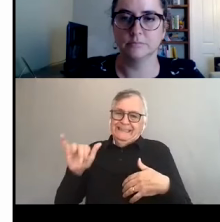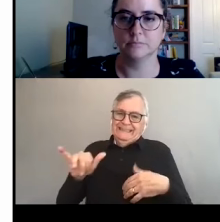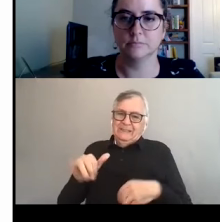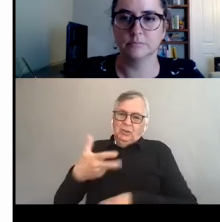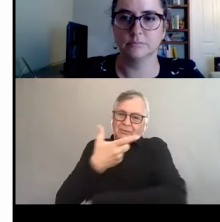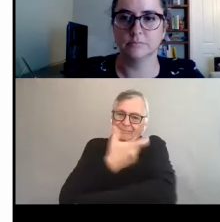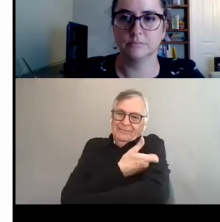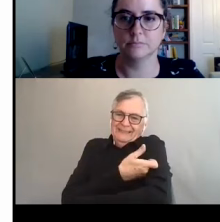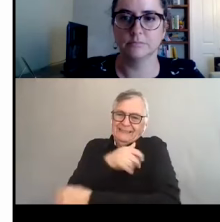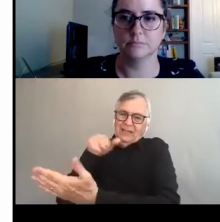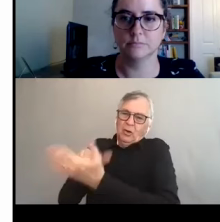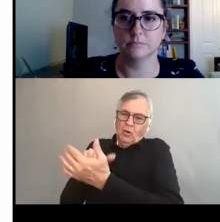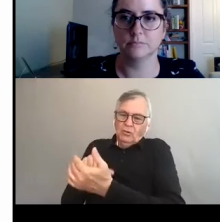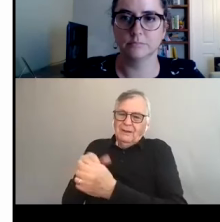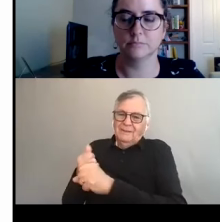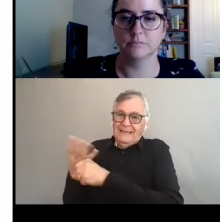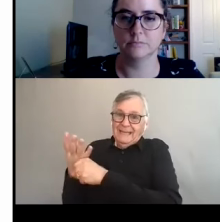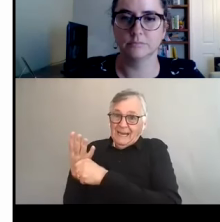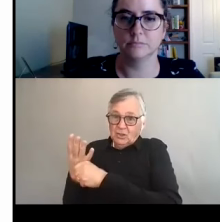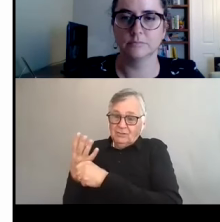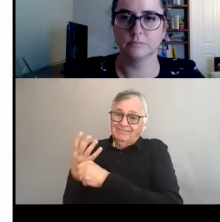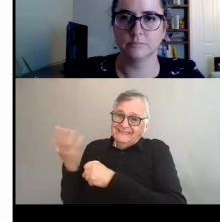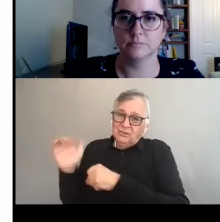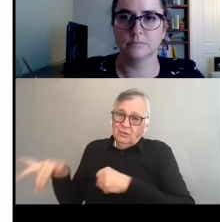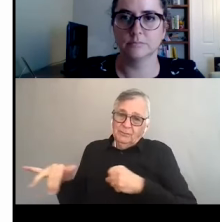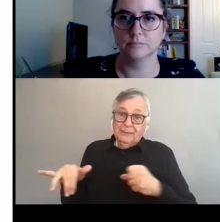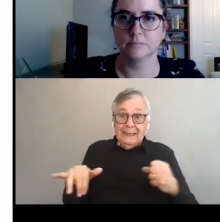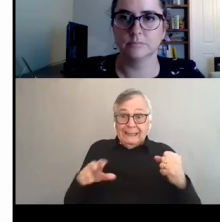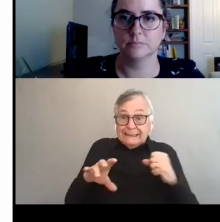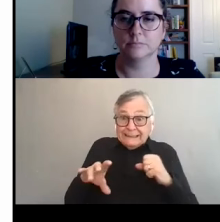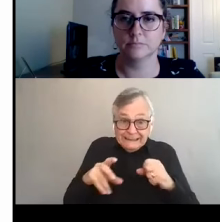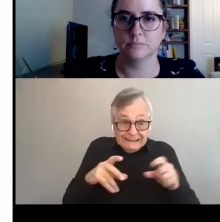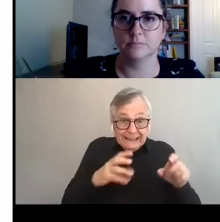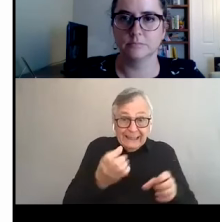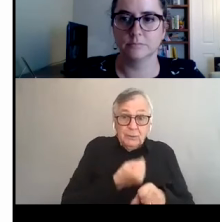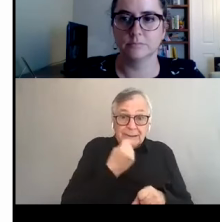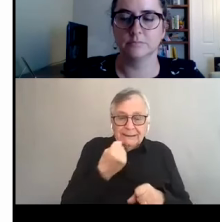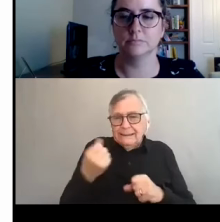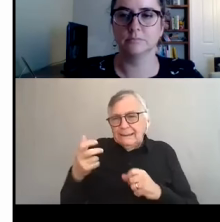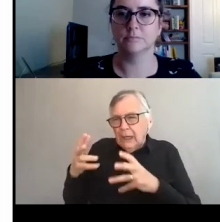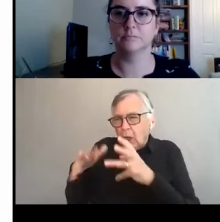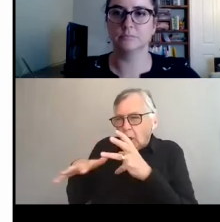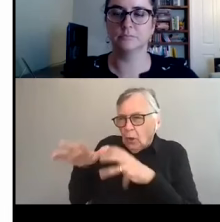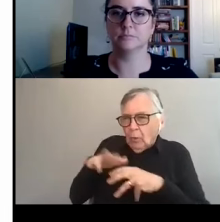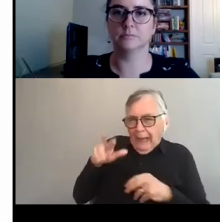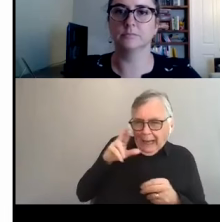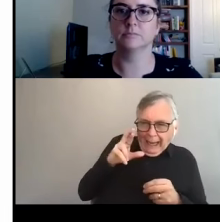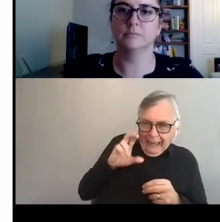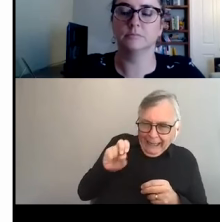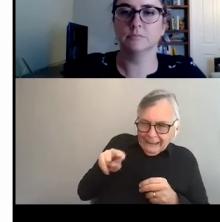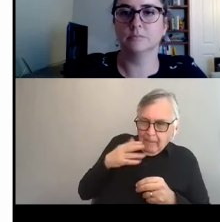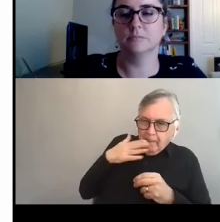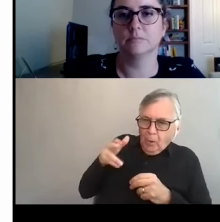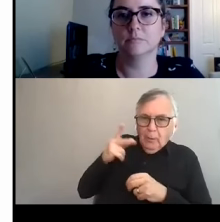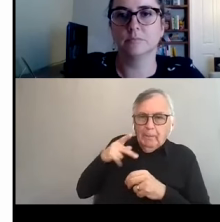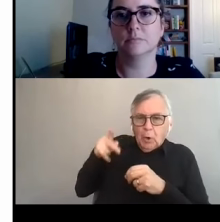contre le VIH. Alors, oui, si on réussit à trouver l'ARN messager qui code pour la bonne